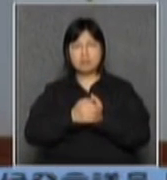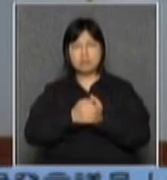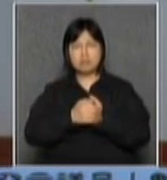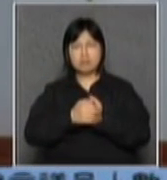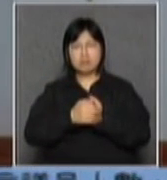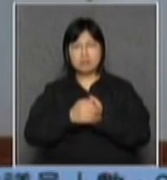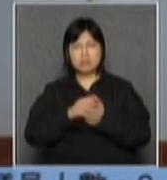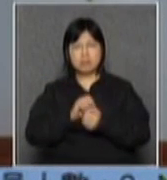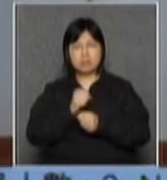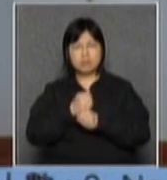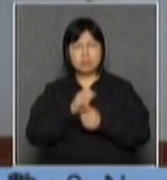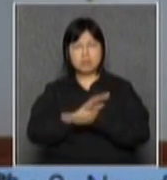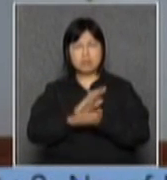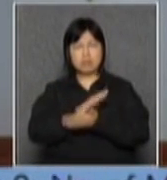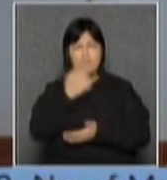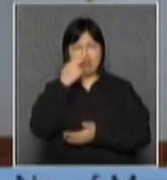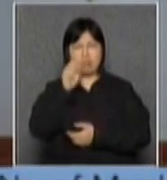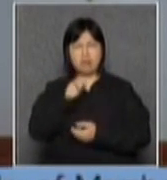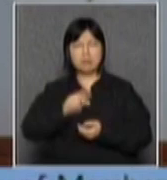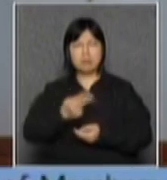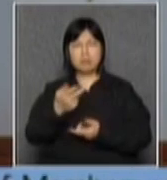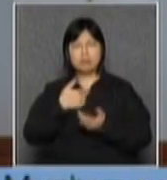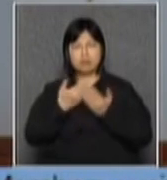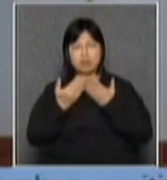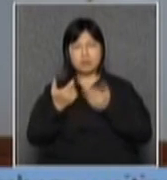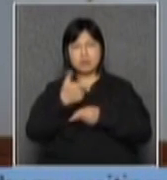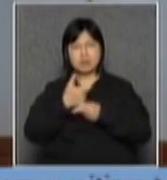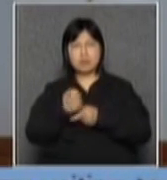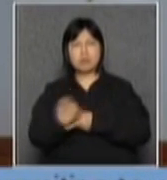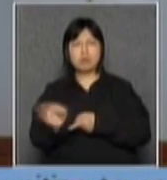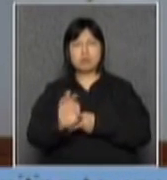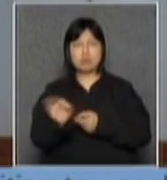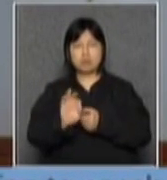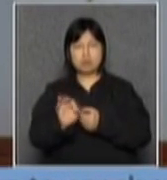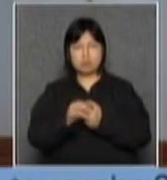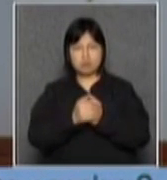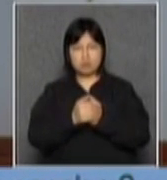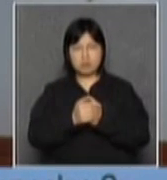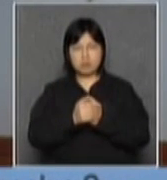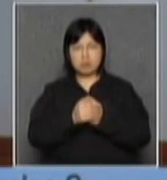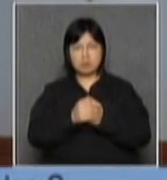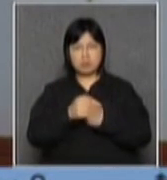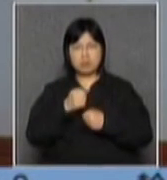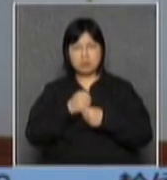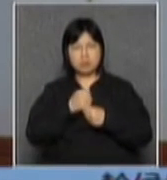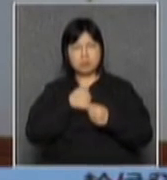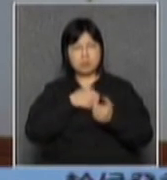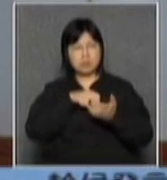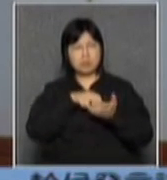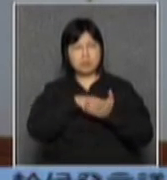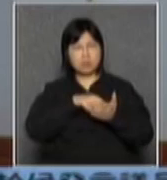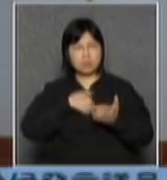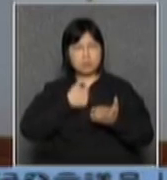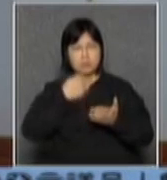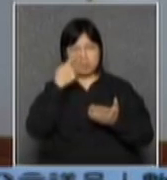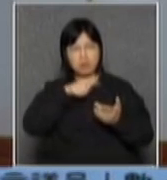好多年都冇變。咁當然係因為佢冇讀過經濟學，咁而佢施政就係曾蔭權。咁曾蔭權就係滴漏